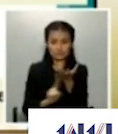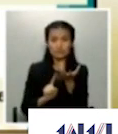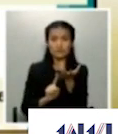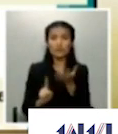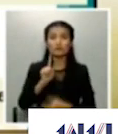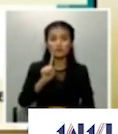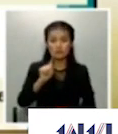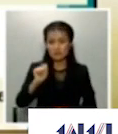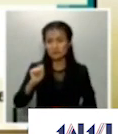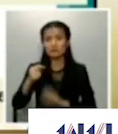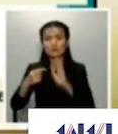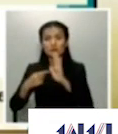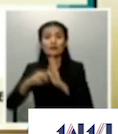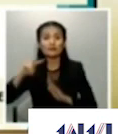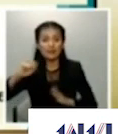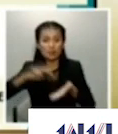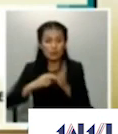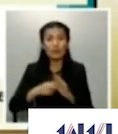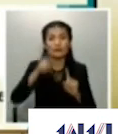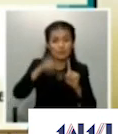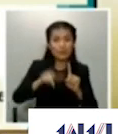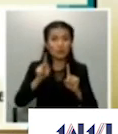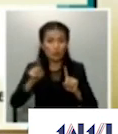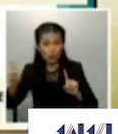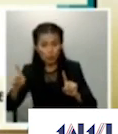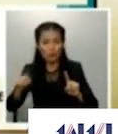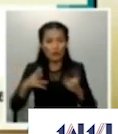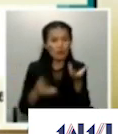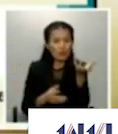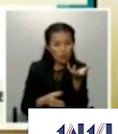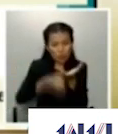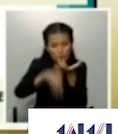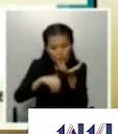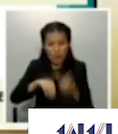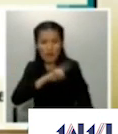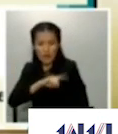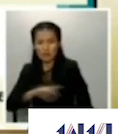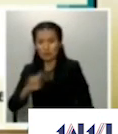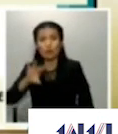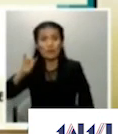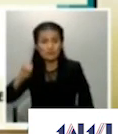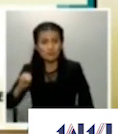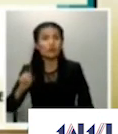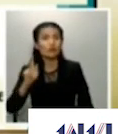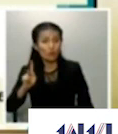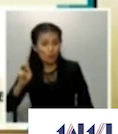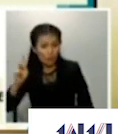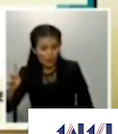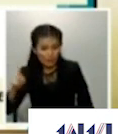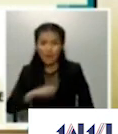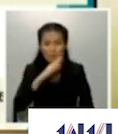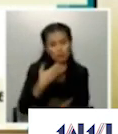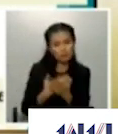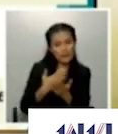ลออกมาเป็นข้าวสารได้ประมาณ480กิโลถ้าแปลเป็นเงินแลกเป็นเงินก็จะได้ประ